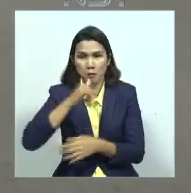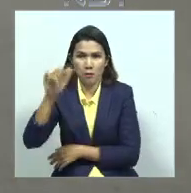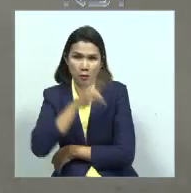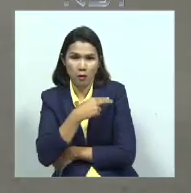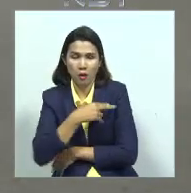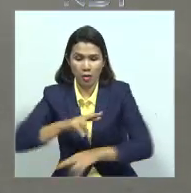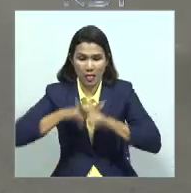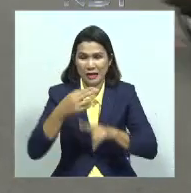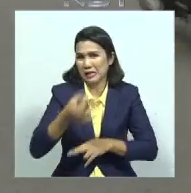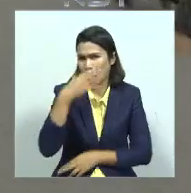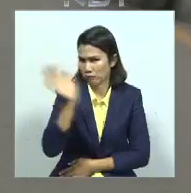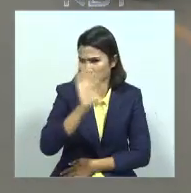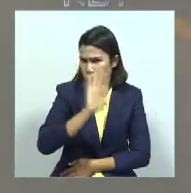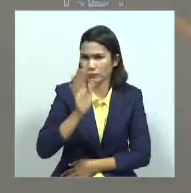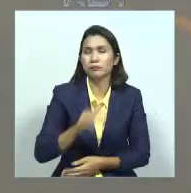ทานเองค่ะ